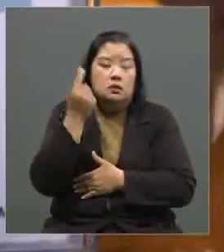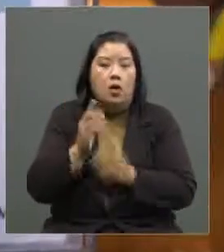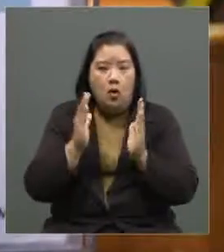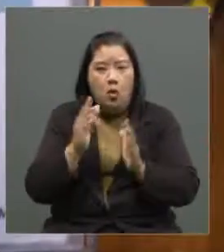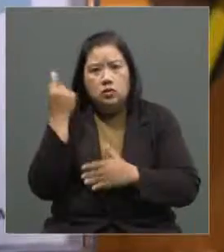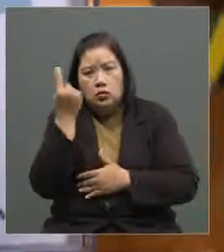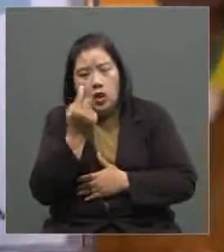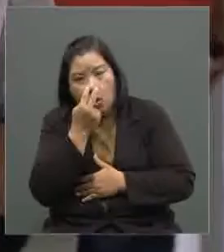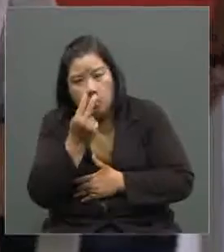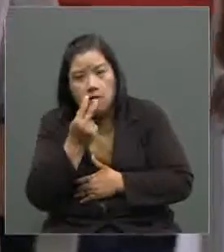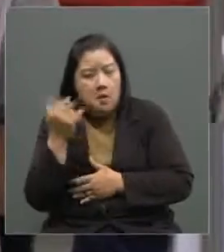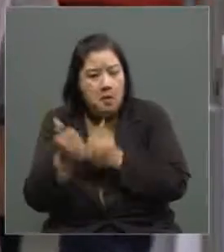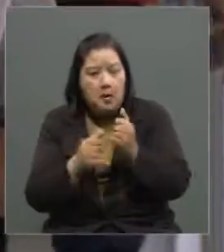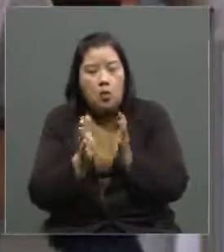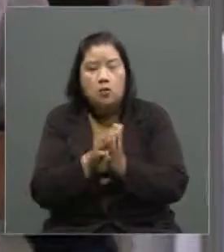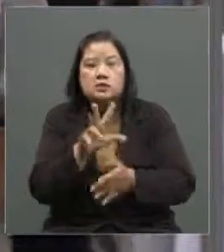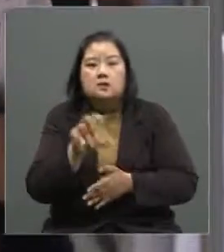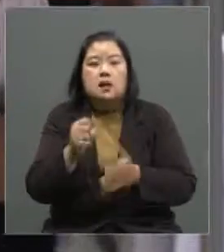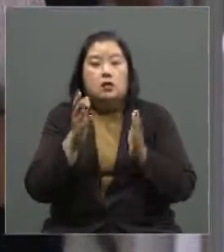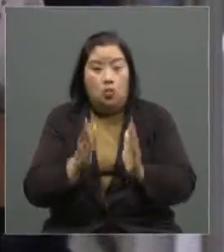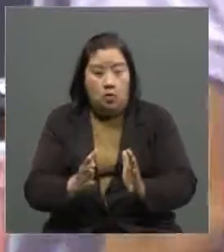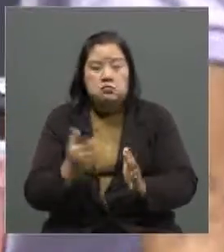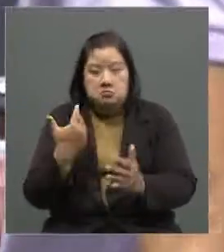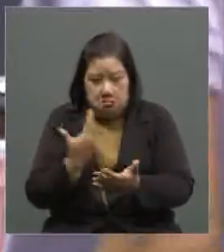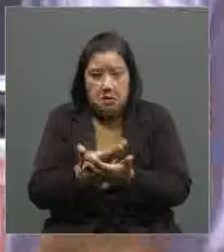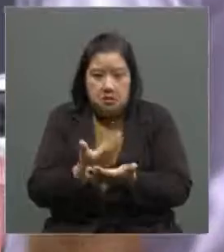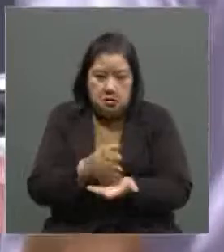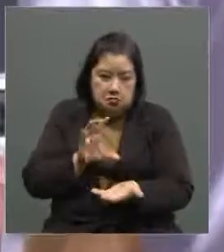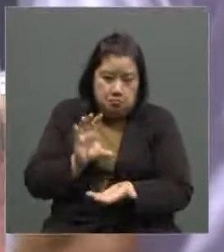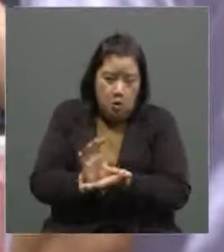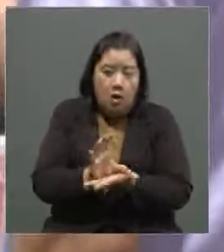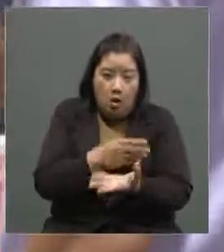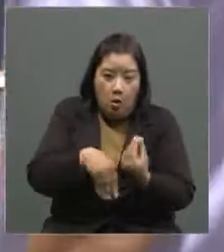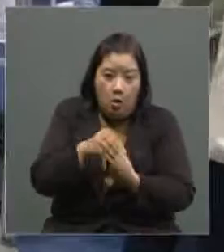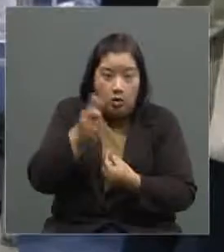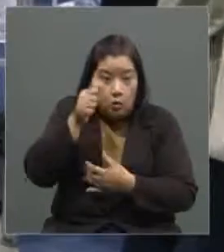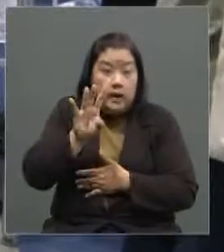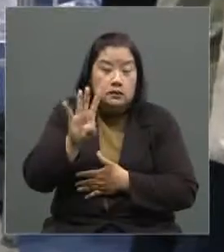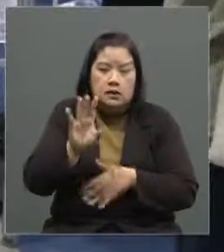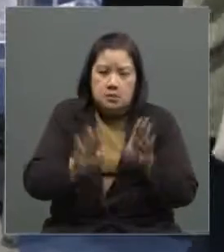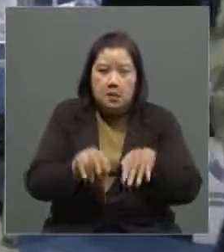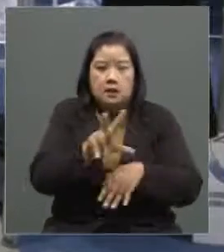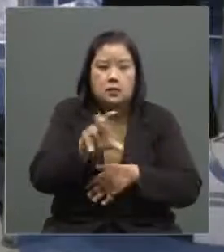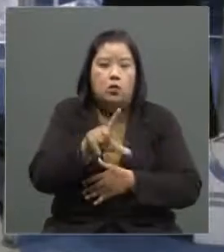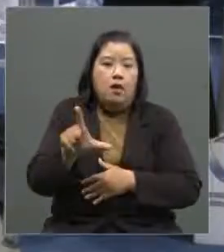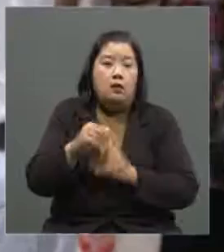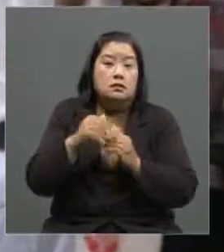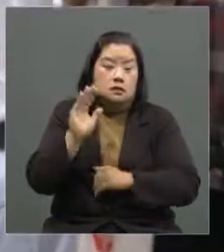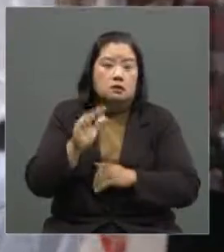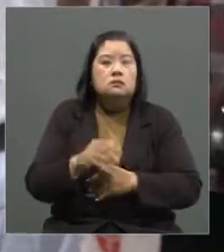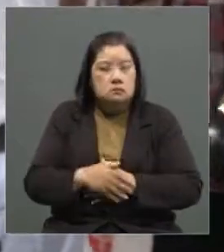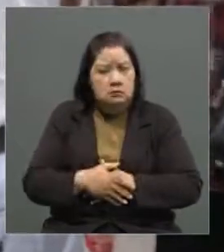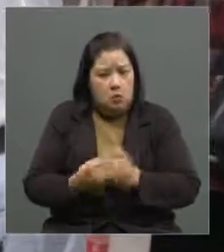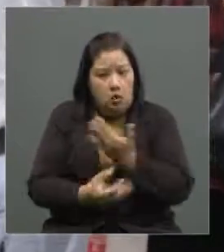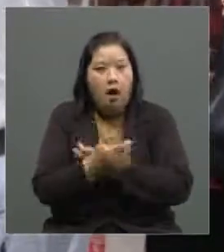มงานในครั้งนี้มากกว่า 300,000 คนเลยนะแล้วก็จะเกิดเงินสะพัดในงานในแค่4วันเนี่ยไม่น้อยกว่า300ล้านบาทเพราะว่ามันเป็นโอกาส